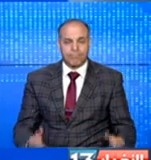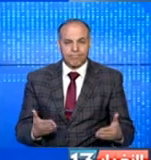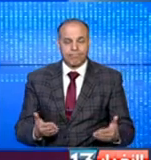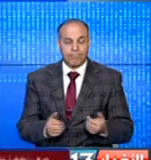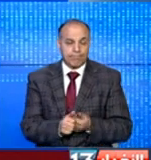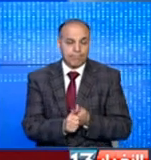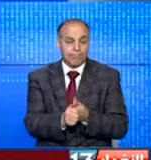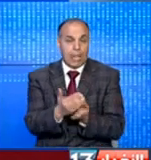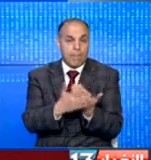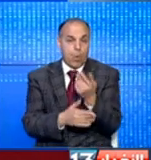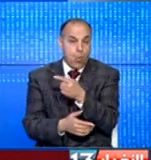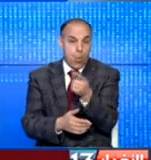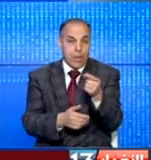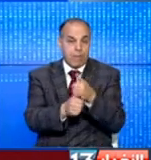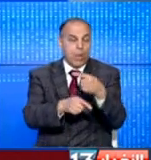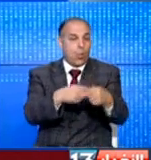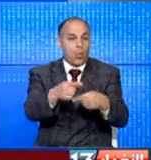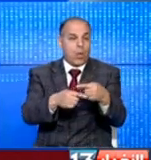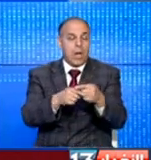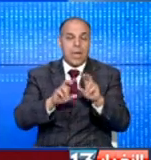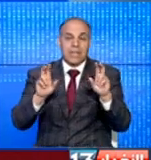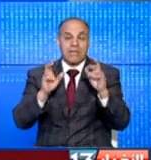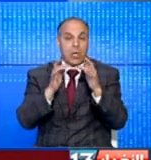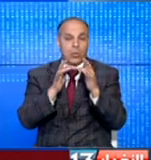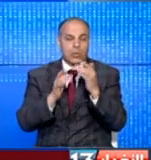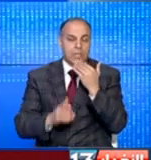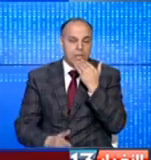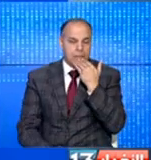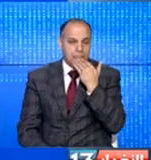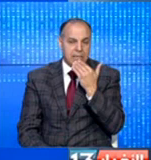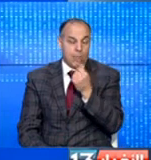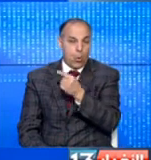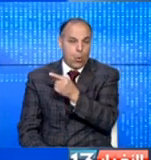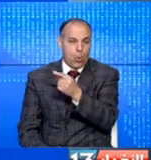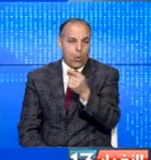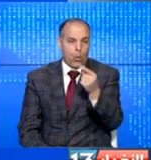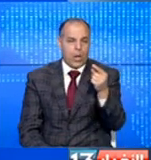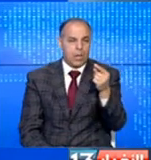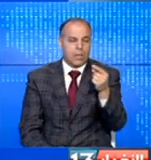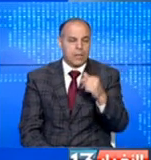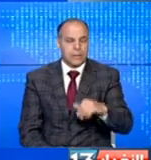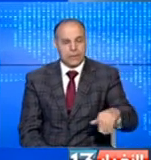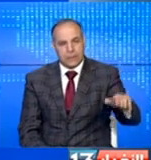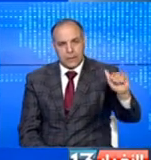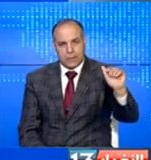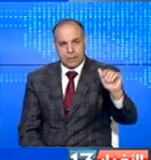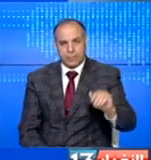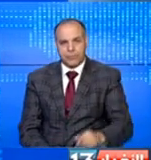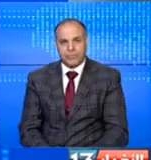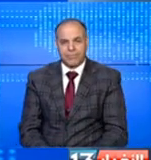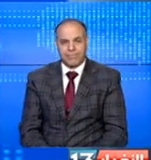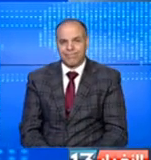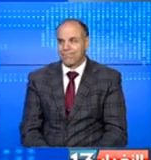جديد الأخبار وصادقه تتابعونه دوما عبر بوابة التلفزة التونسية بيت التونسيين. نلقاكم على خير.